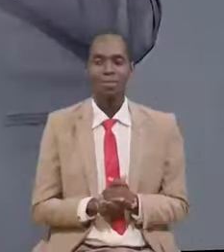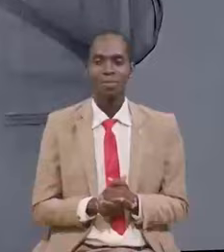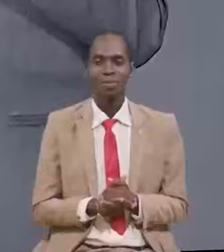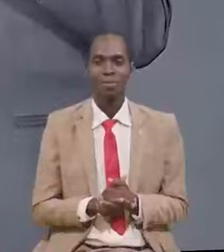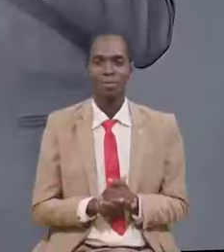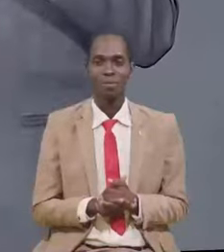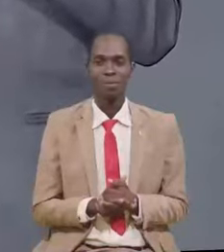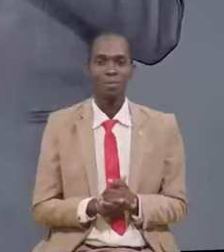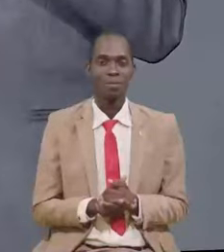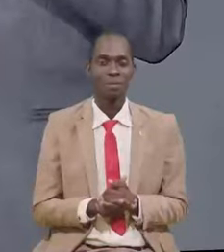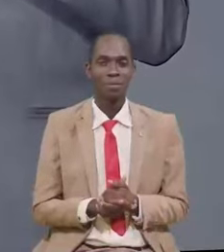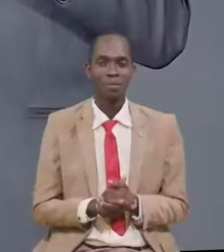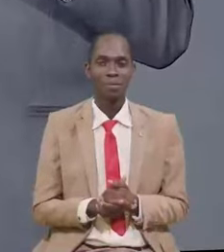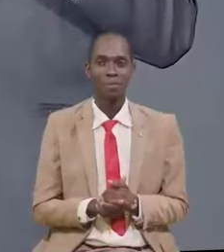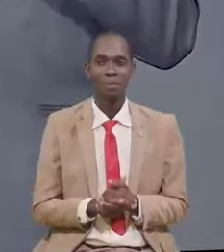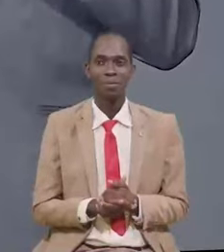Toutes les dispositions étaient prises.